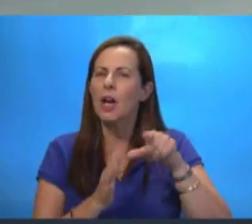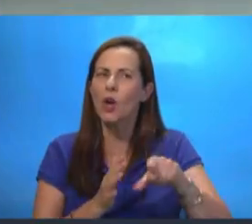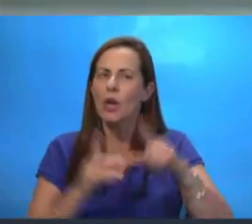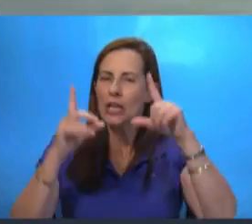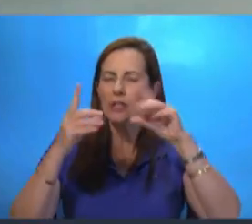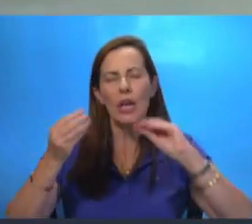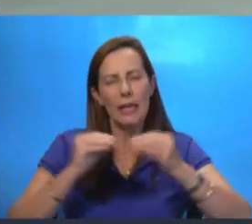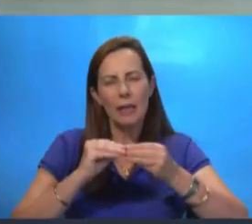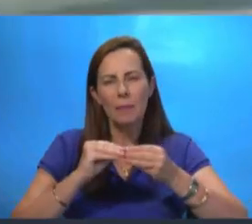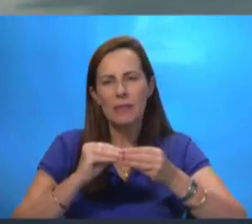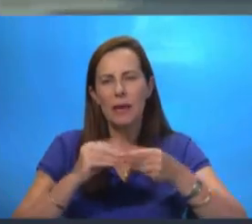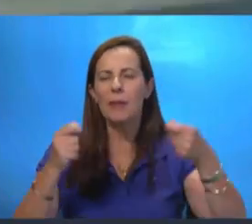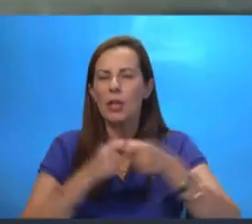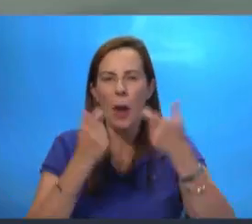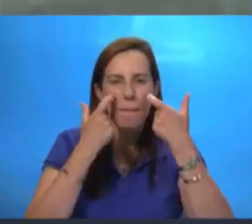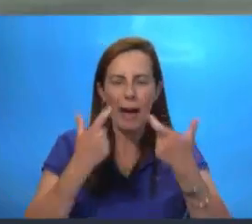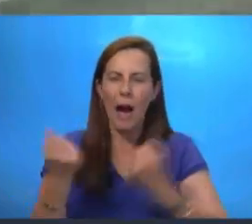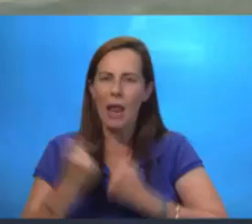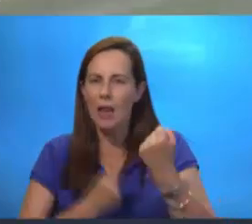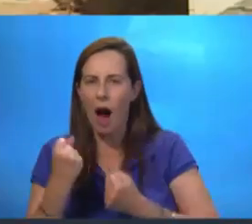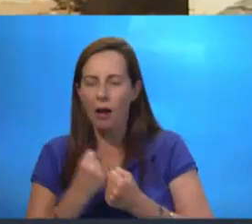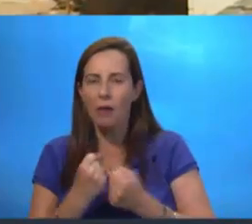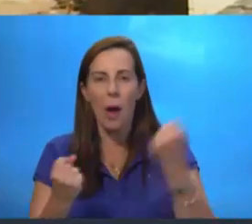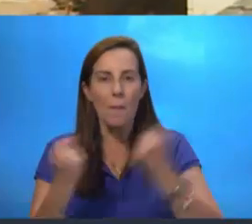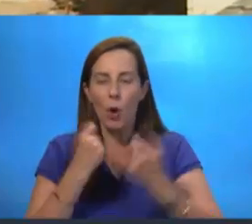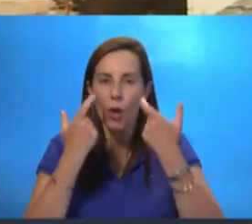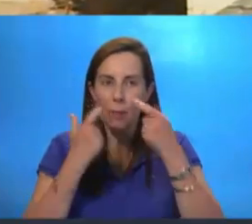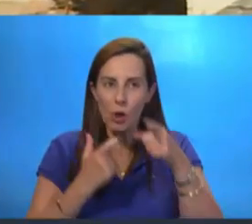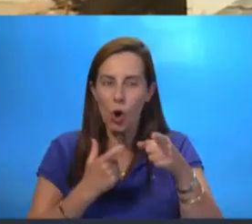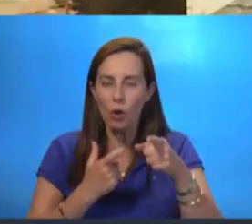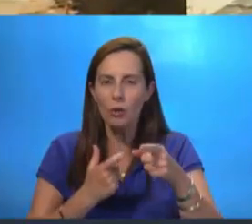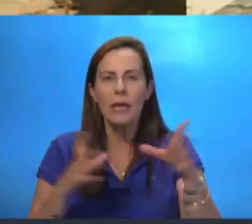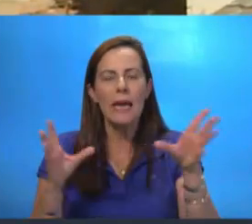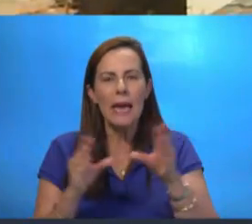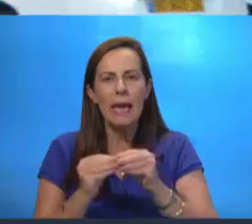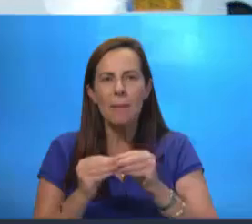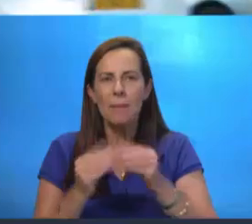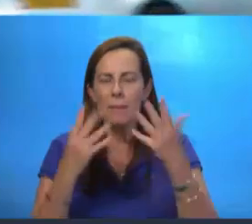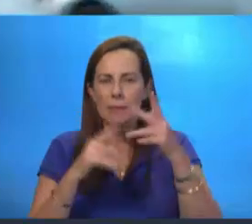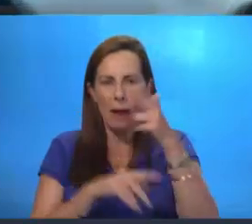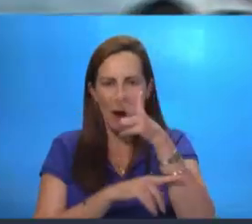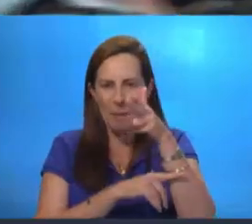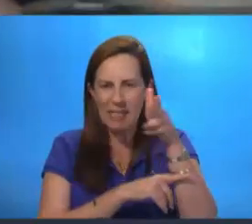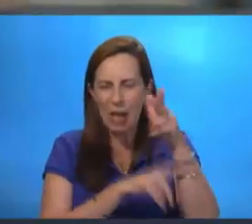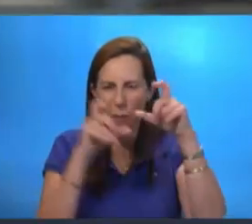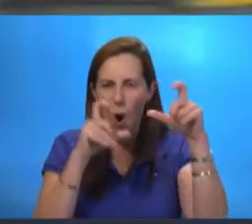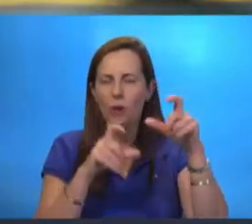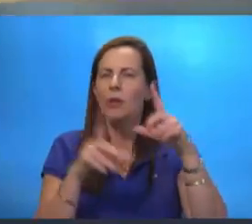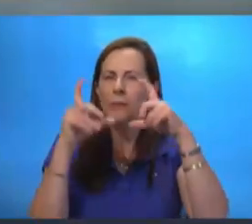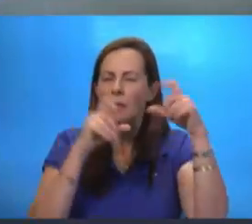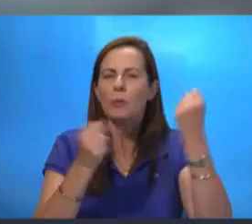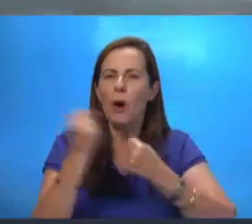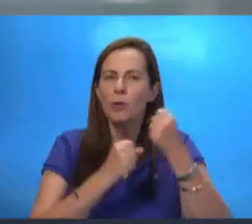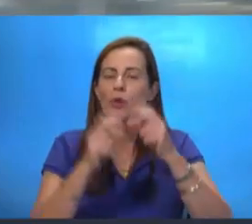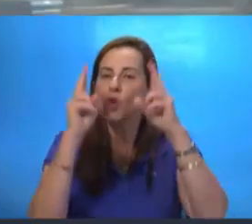את המגע בין הפקחים לנהגים. מכוניות הפיקוח העירוני מצוידות במספר מצלמות HD שמתעדות כלי רכב